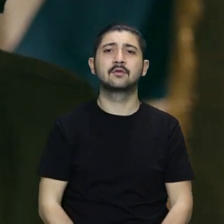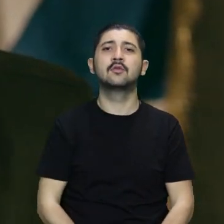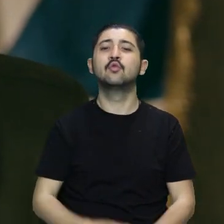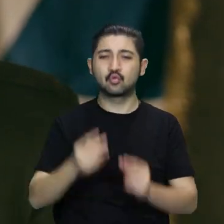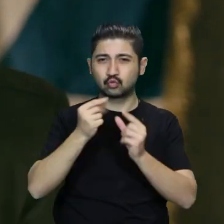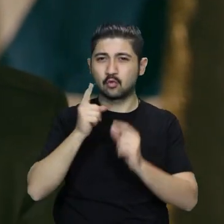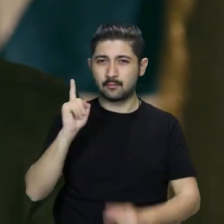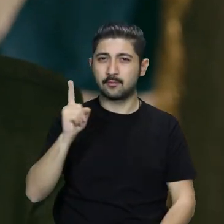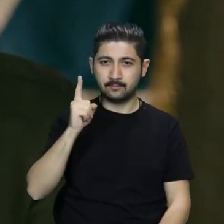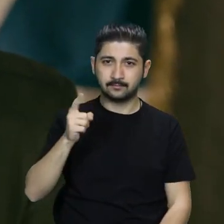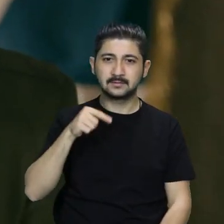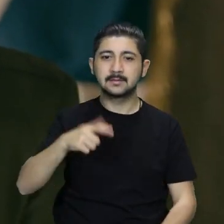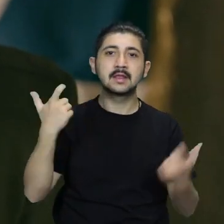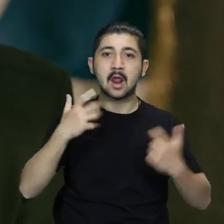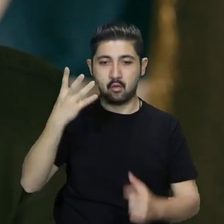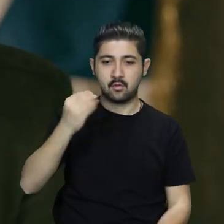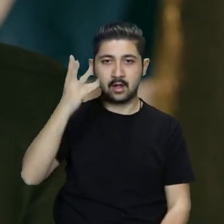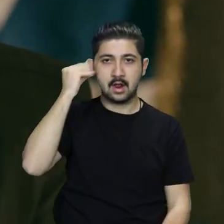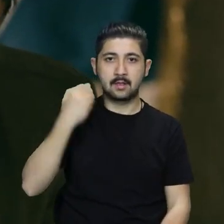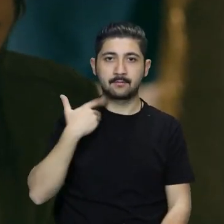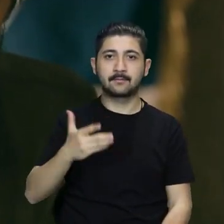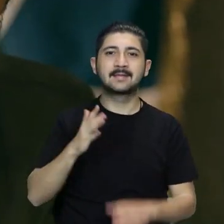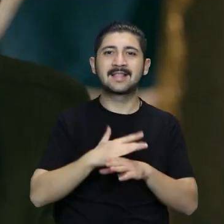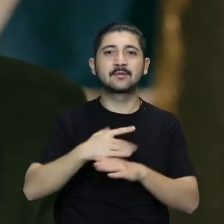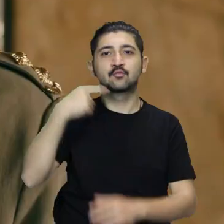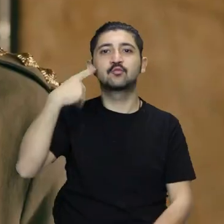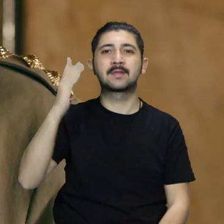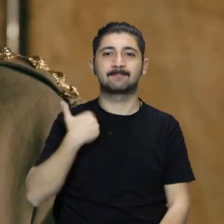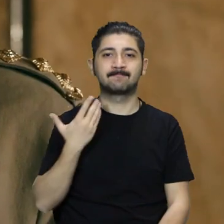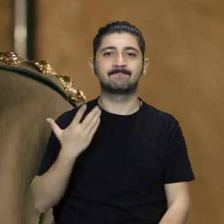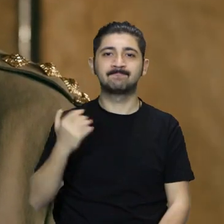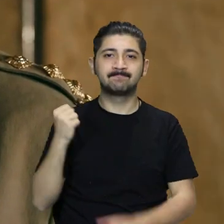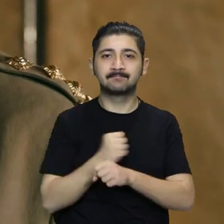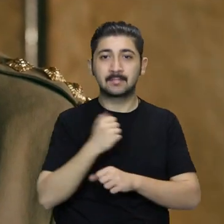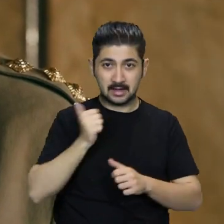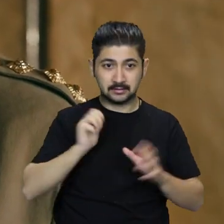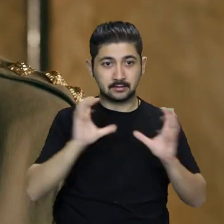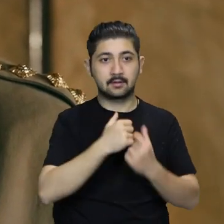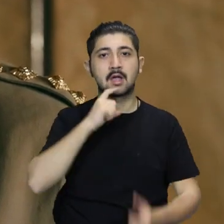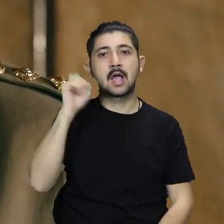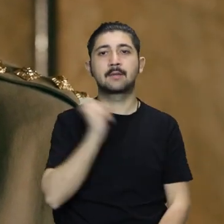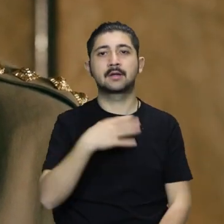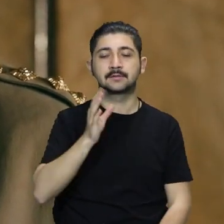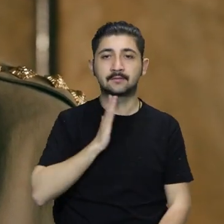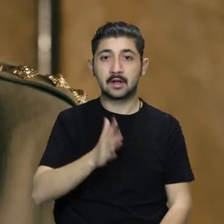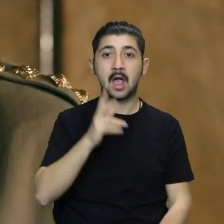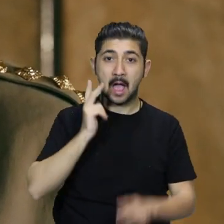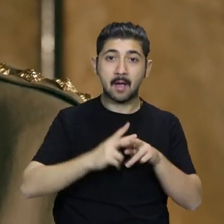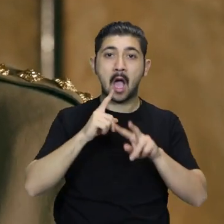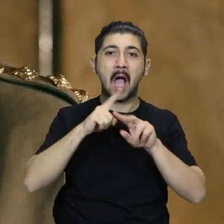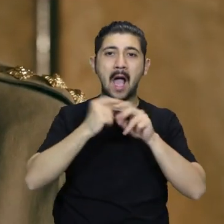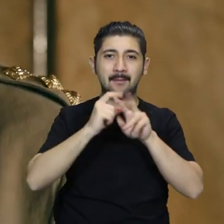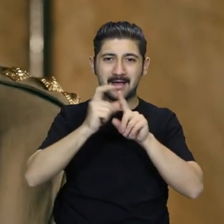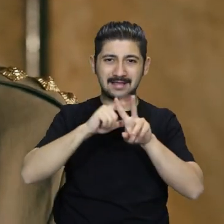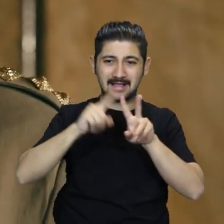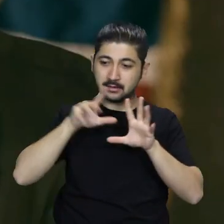Üsküplü. Şimdi nerede olduğunu anladık. Bunu neden düşünemedim ben? Hemen bir birlik hazırlanması emrini verdim. Bir an önce Abadan'a gidip